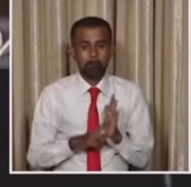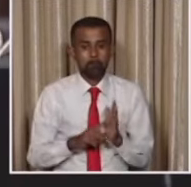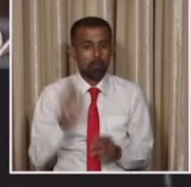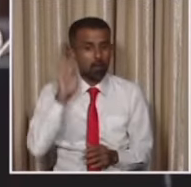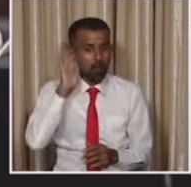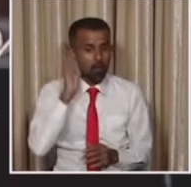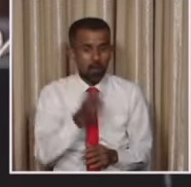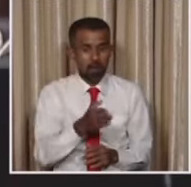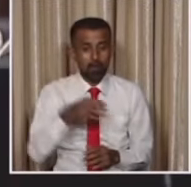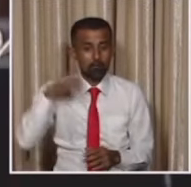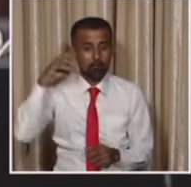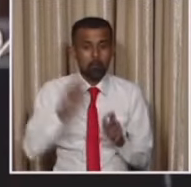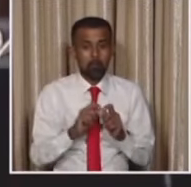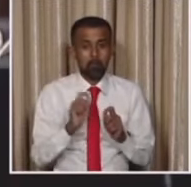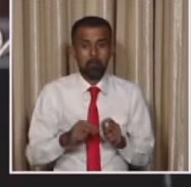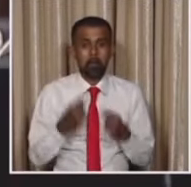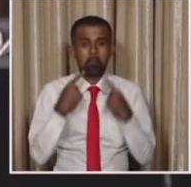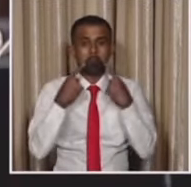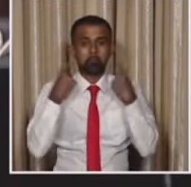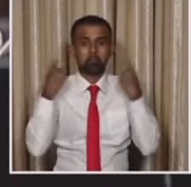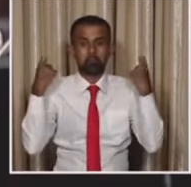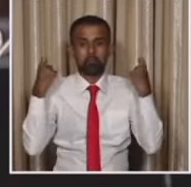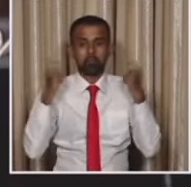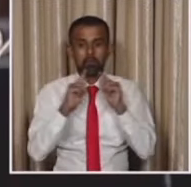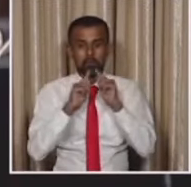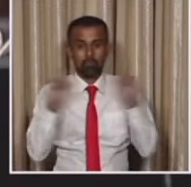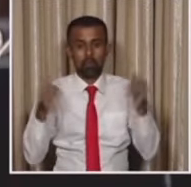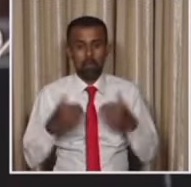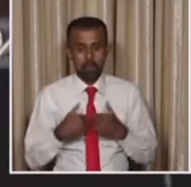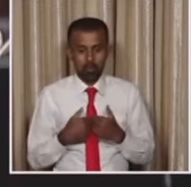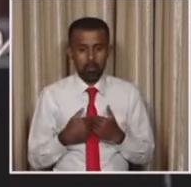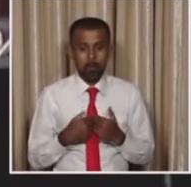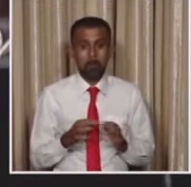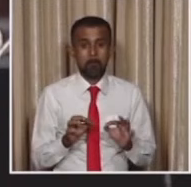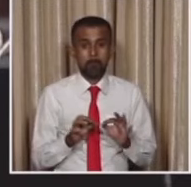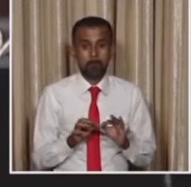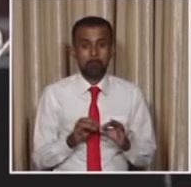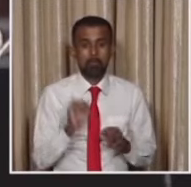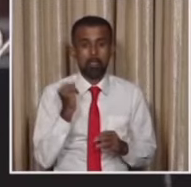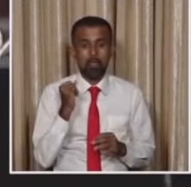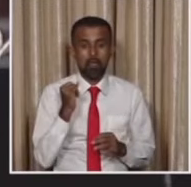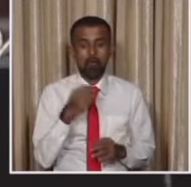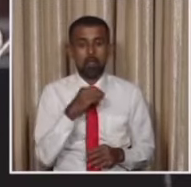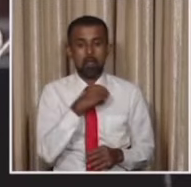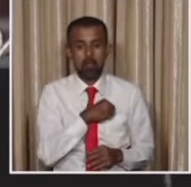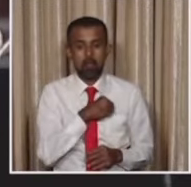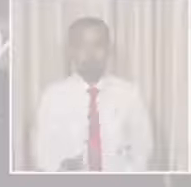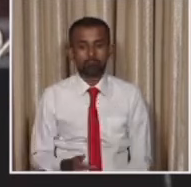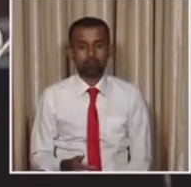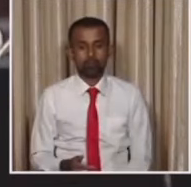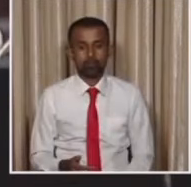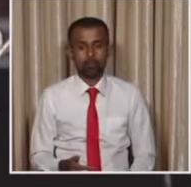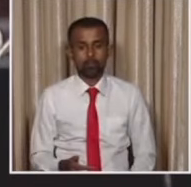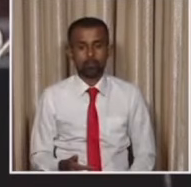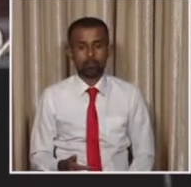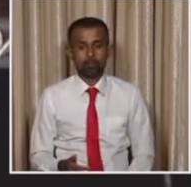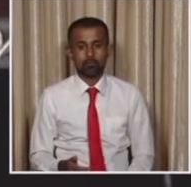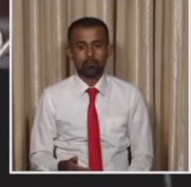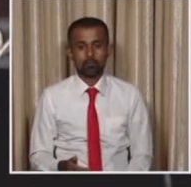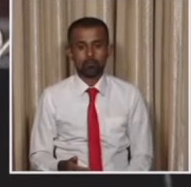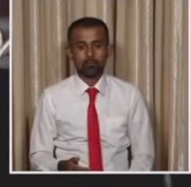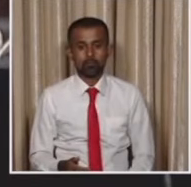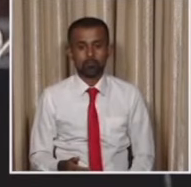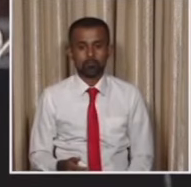මොකද විදුලි බල මණ්ඩලයේ ආඩම්බරෙන් වාර්තා කරලා තියෙනවා අපි රුපියල් බිලියන 60ක ලාභයක් ලැබුවාය කියලා. දැන් ගරු